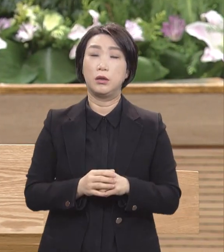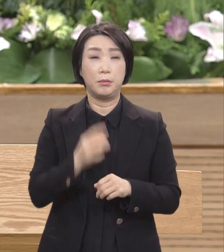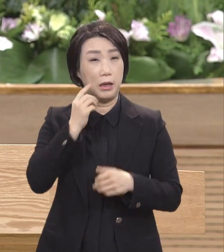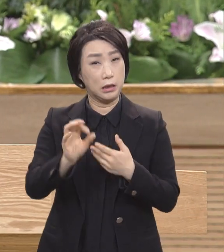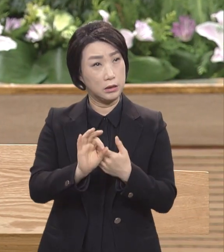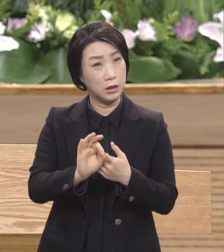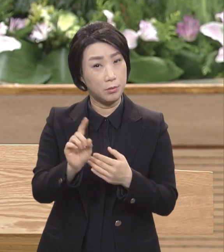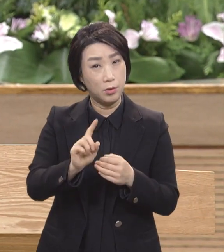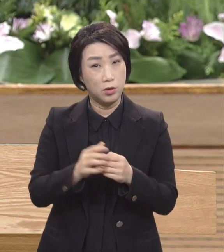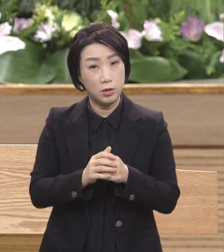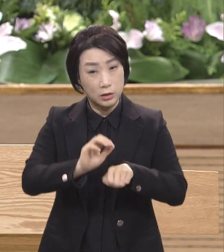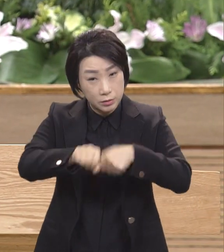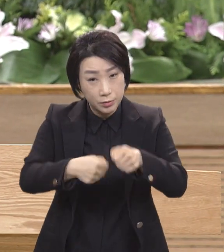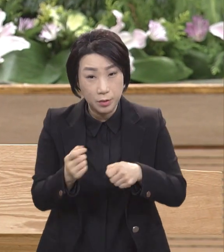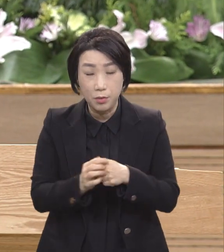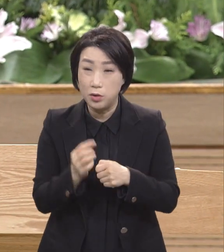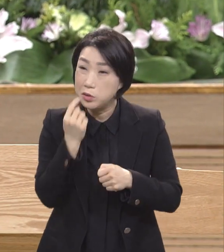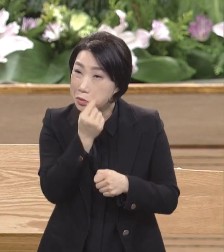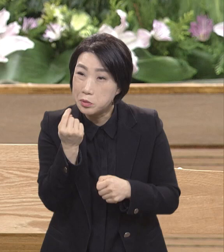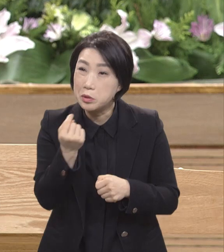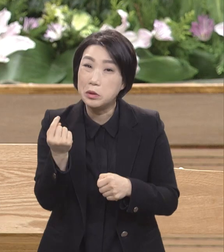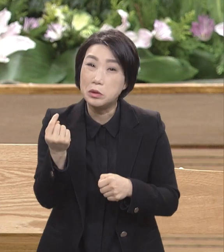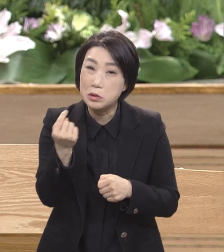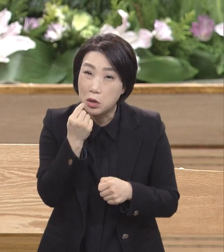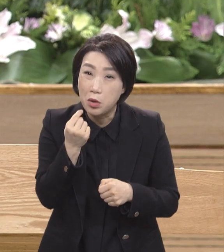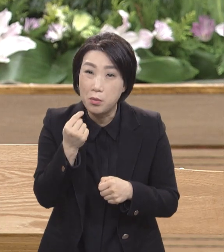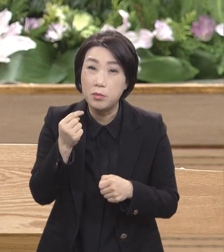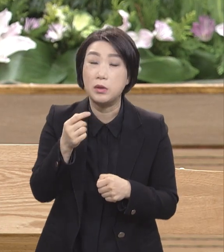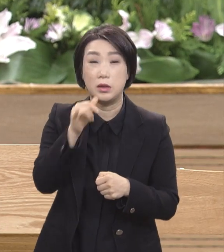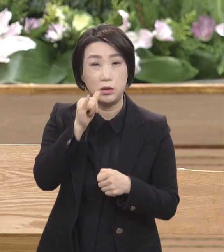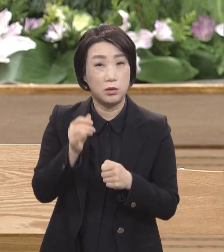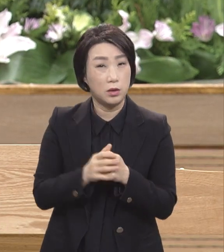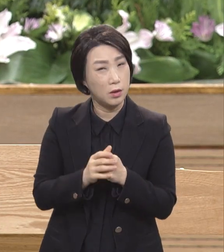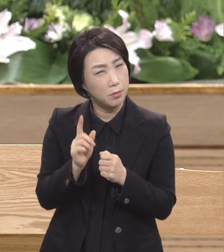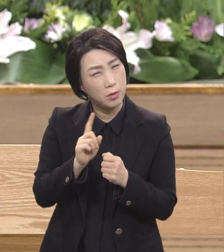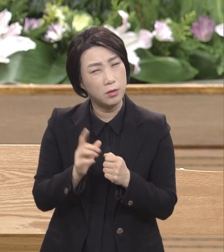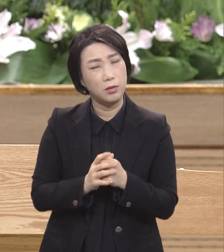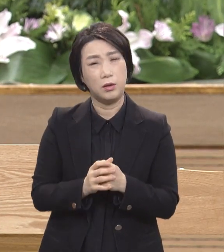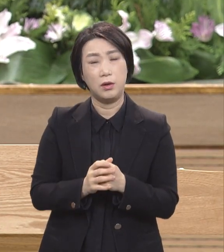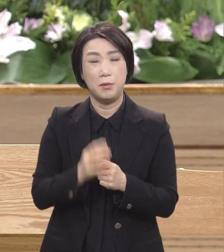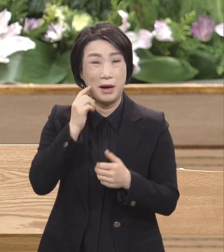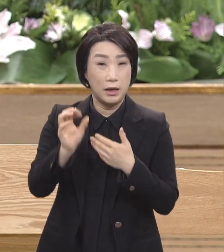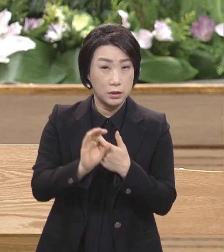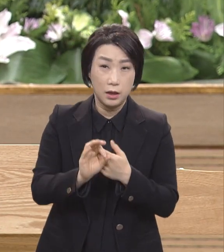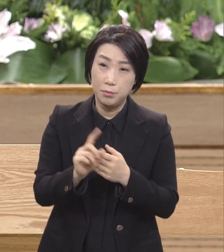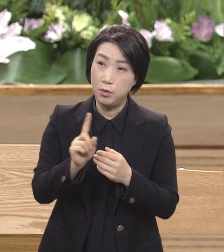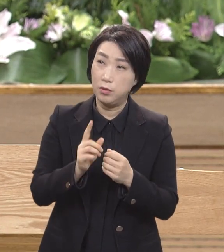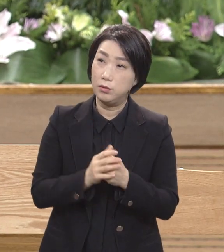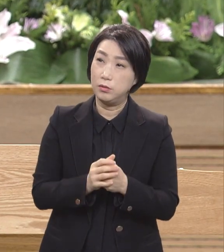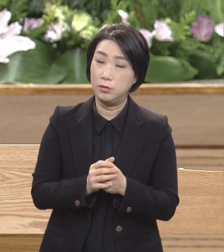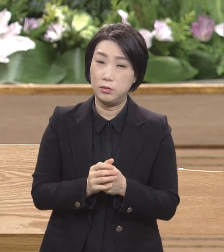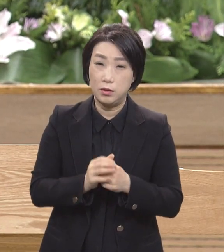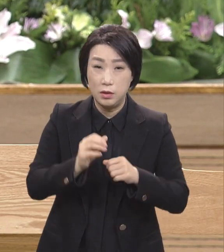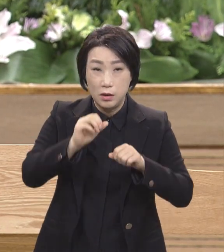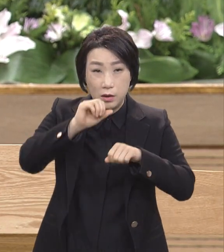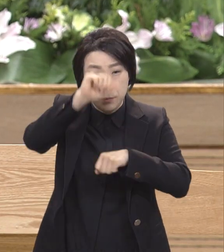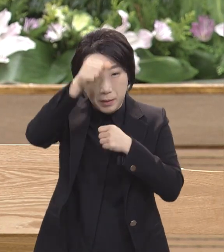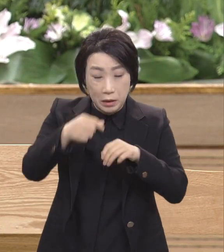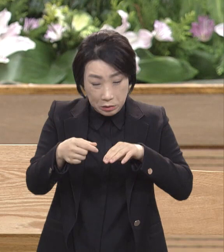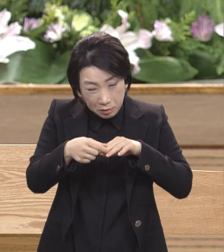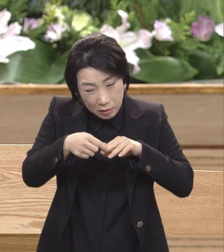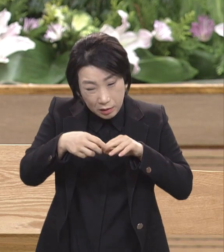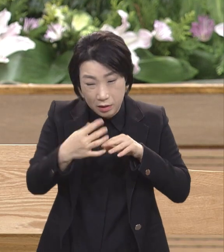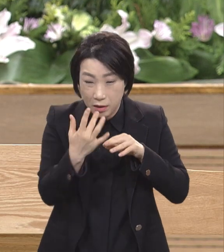만약에 입술이 점이 베겼거나 만약에 발톱이